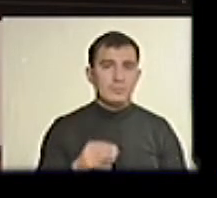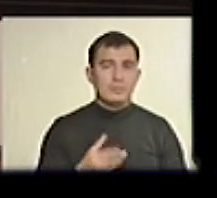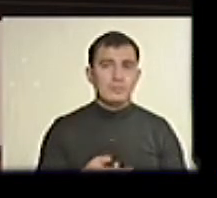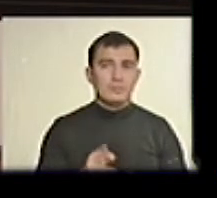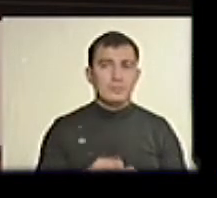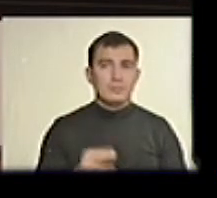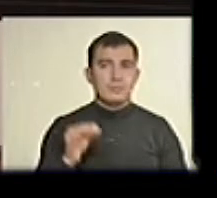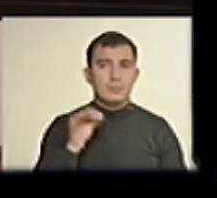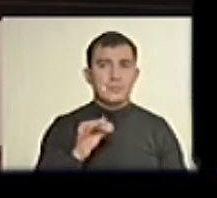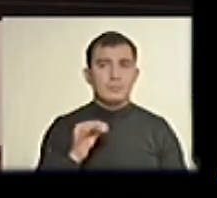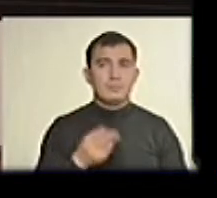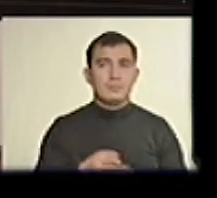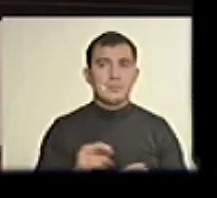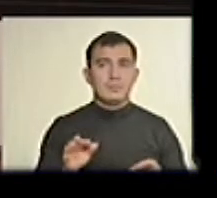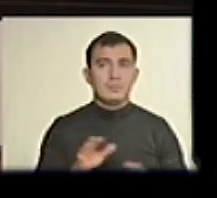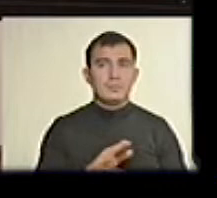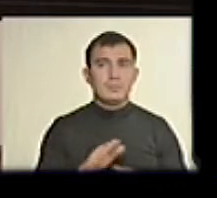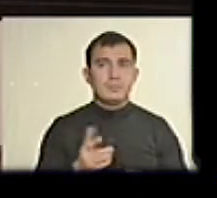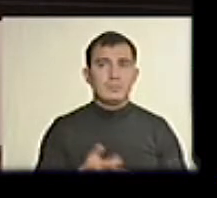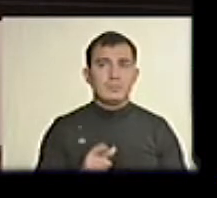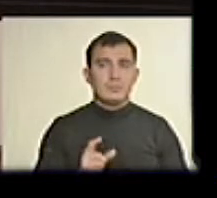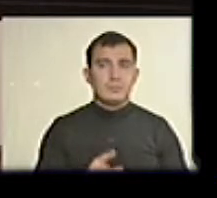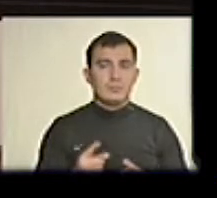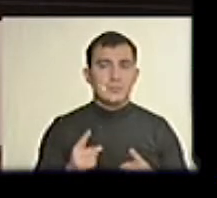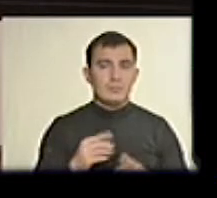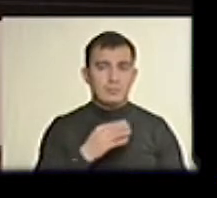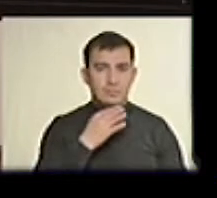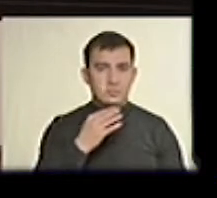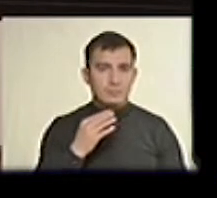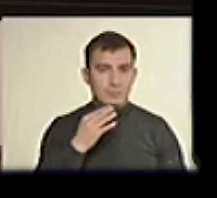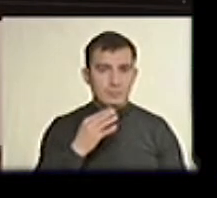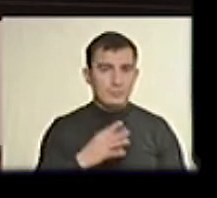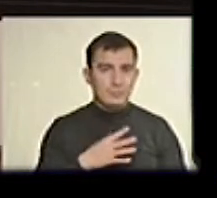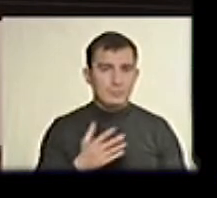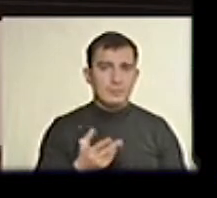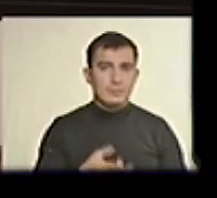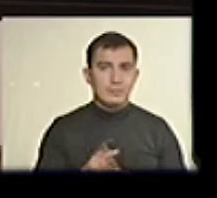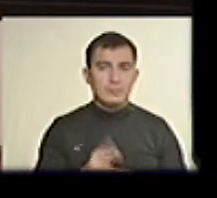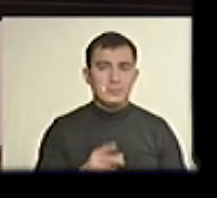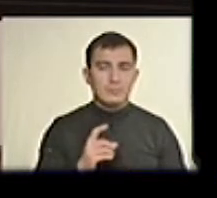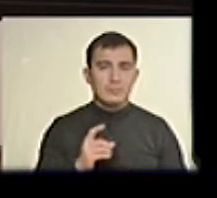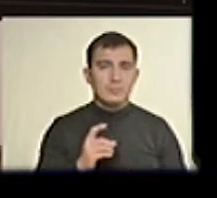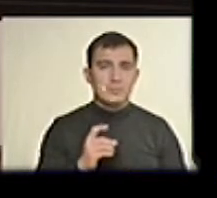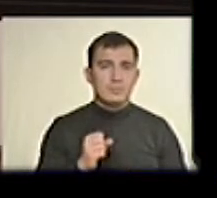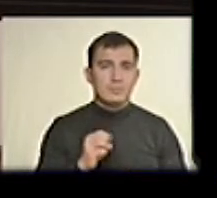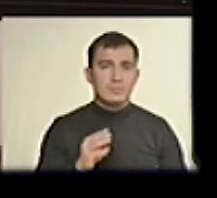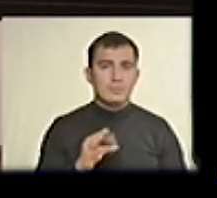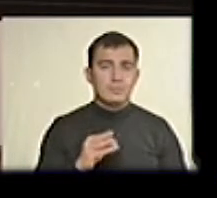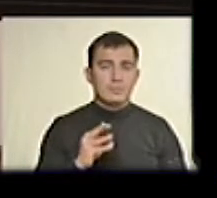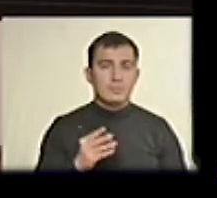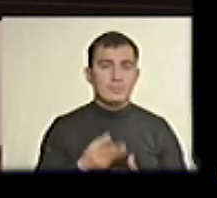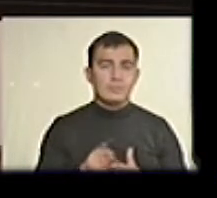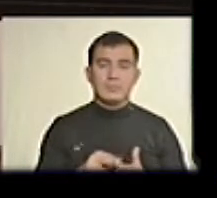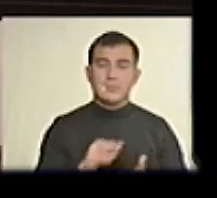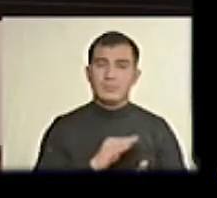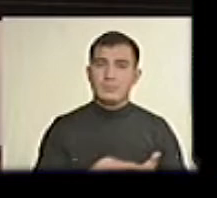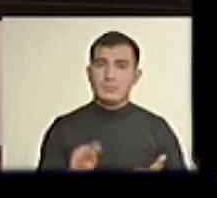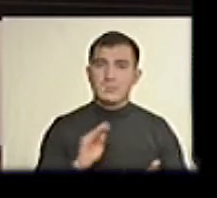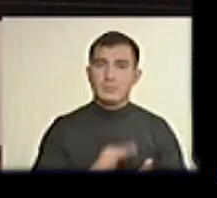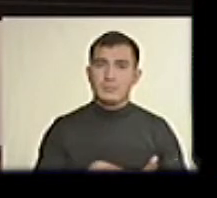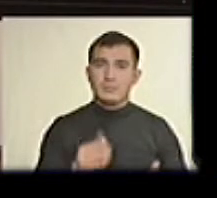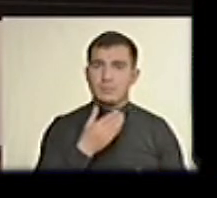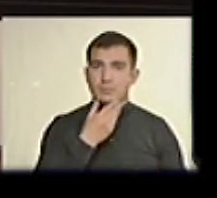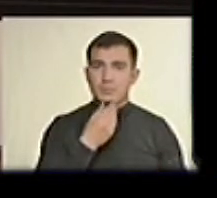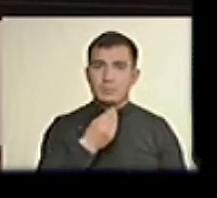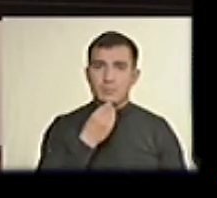ham rivojlangan. Undan oldin xattotlik san'ati. O'sha davrning mashhur xattotlari Mir Ma'sum Olamiyon. Mana